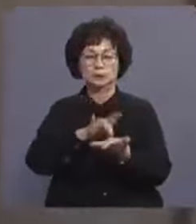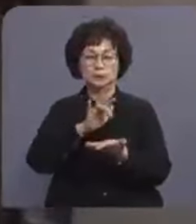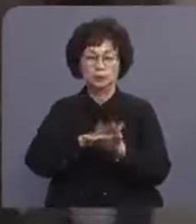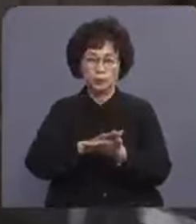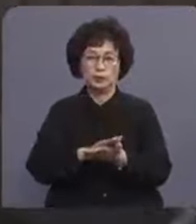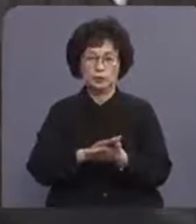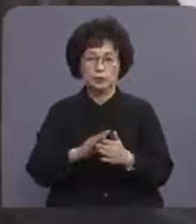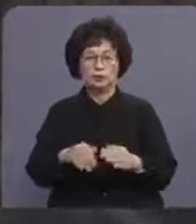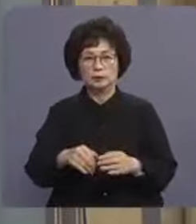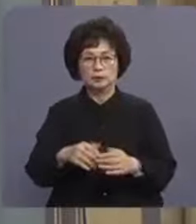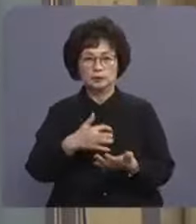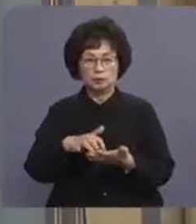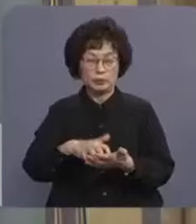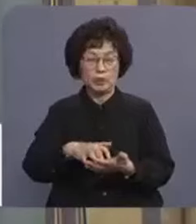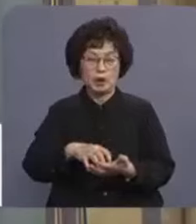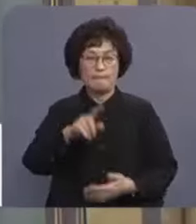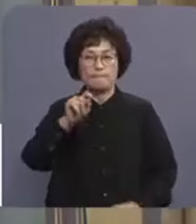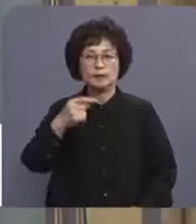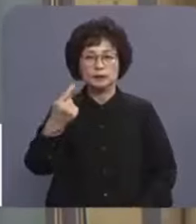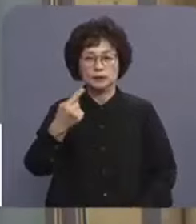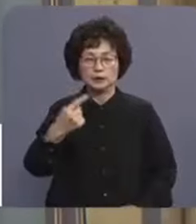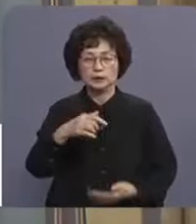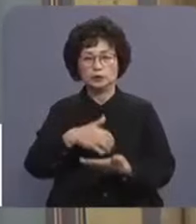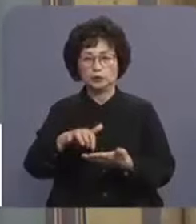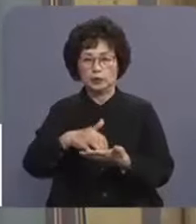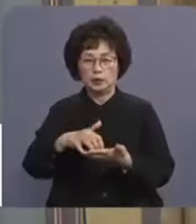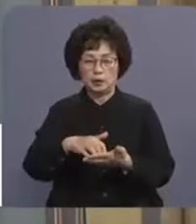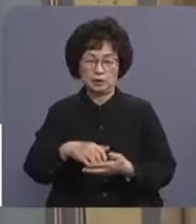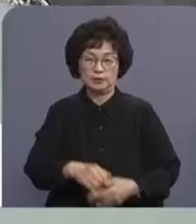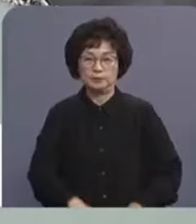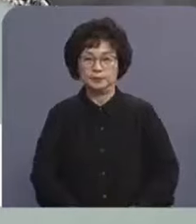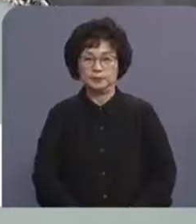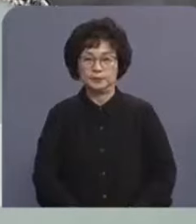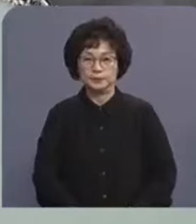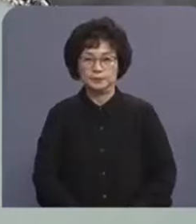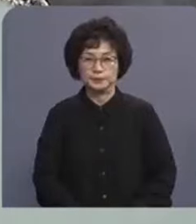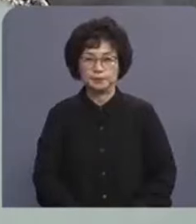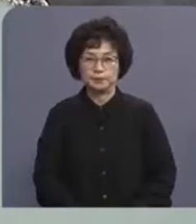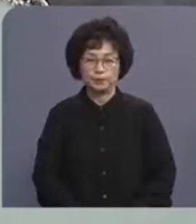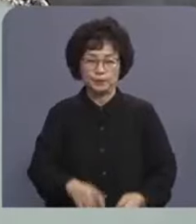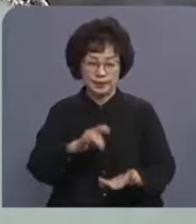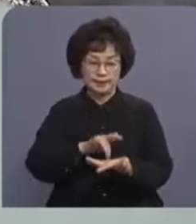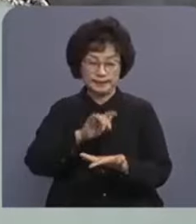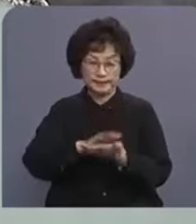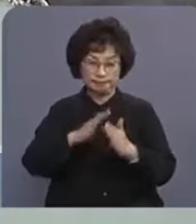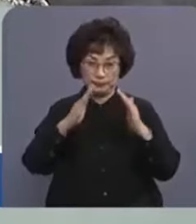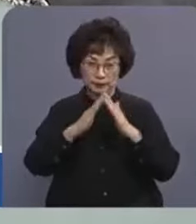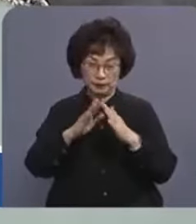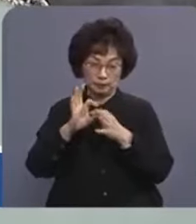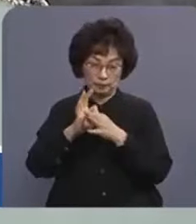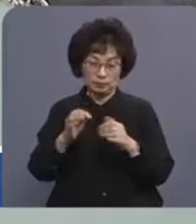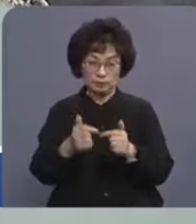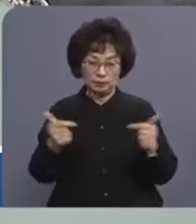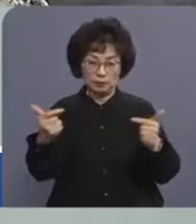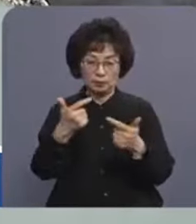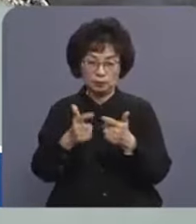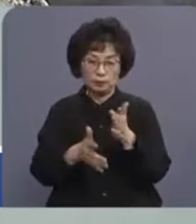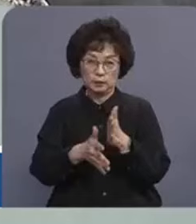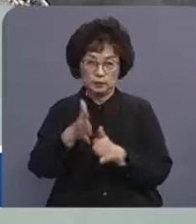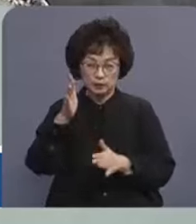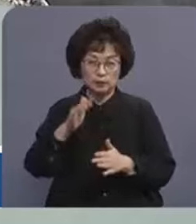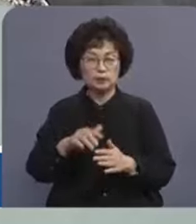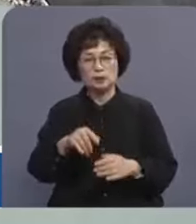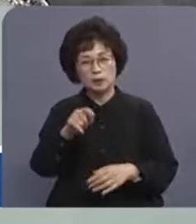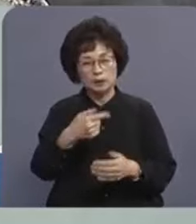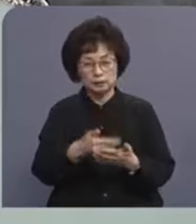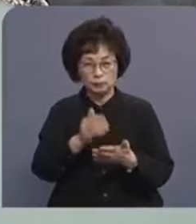무허가 건물까지 포함하면 만 천여 채에 달하는 것으로 추산됩니다. 이처럼 빈집이 계속 늘어나자 부산시는 빈집 정비와